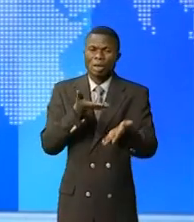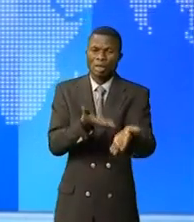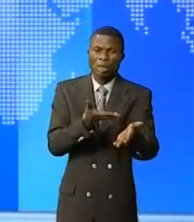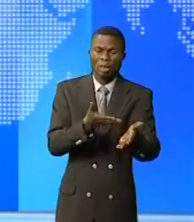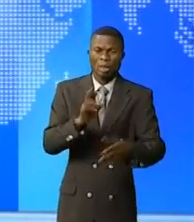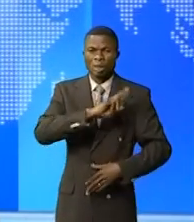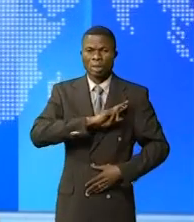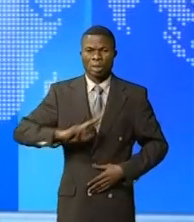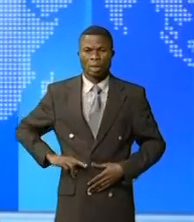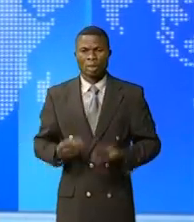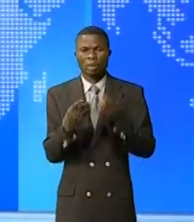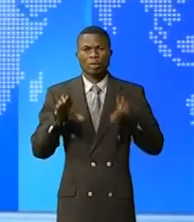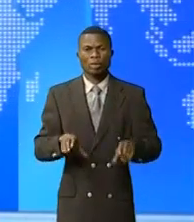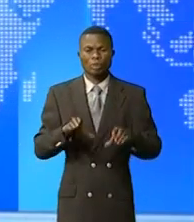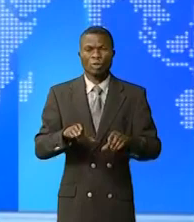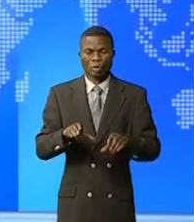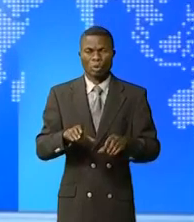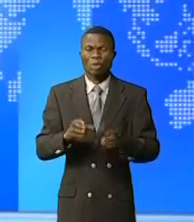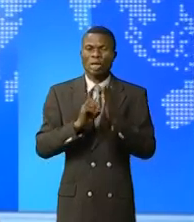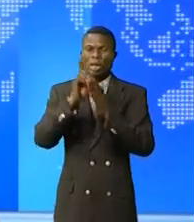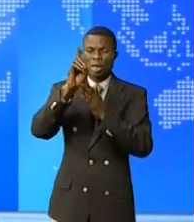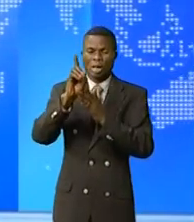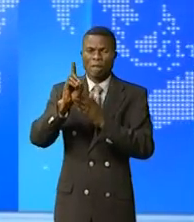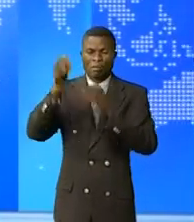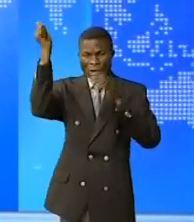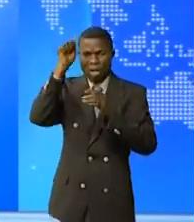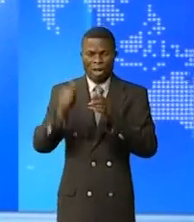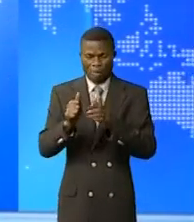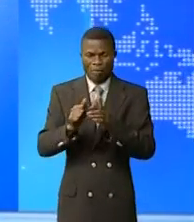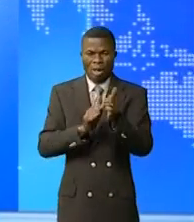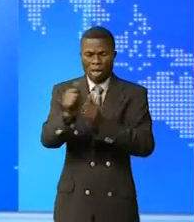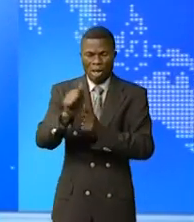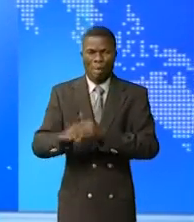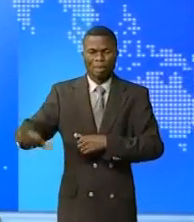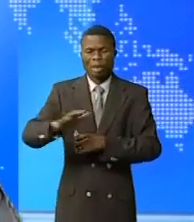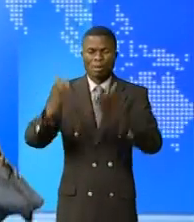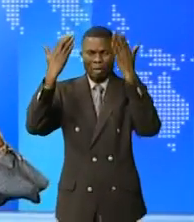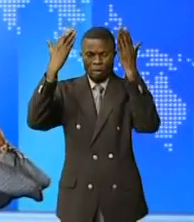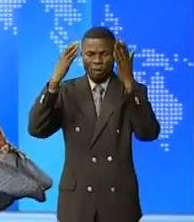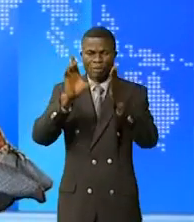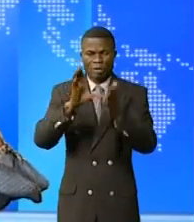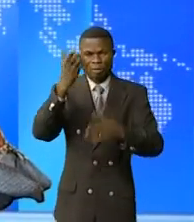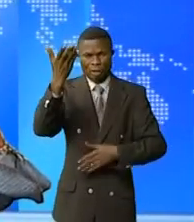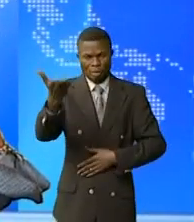la République démocratique du Congo de s'ouvrir à l'Afrique australe par la Zambie. Confirmation faite par Suzingoy.